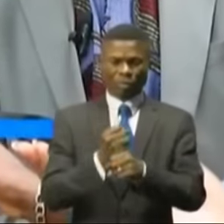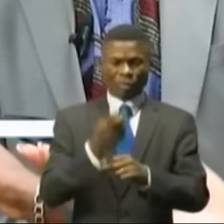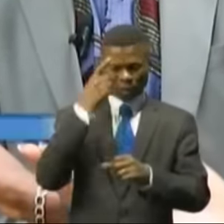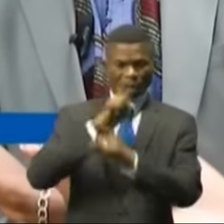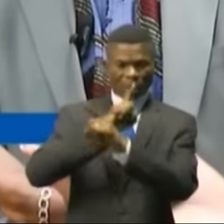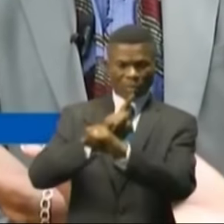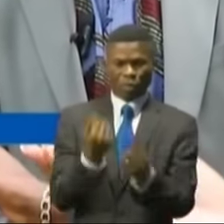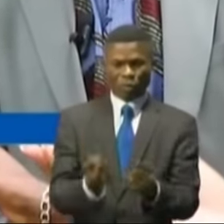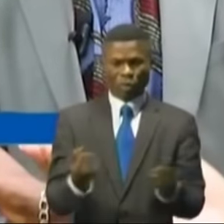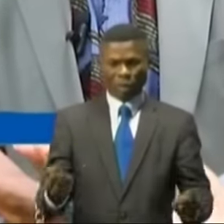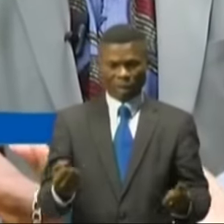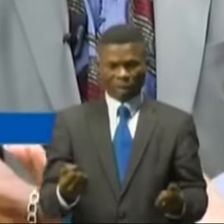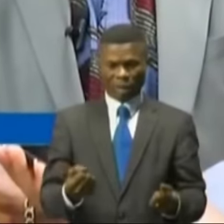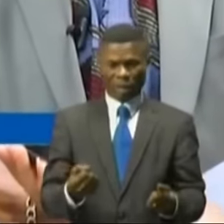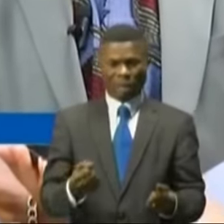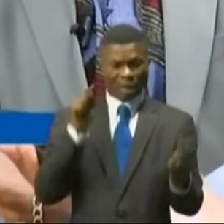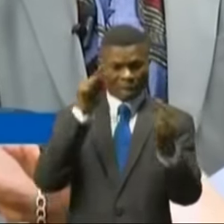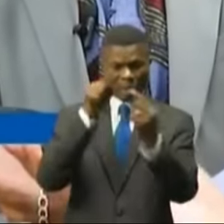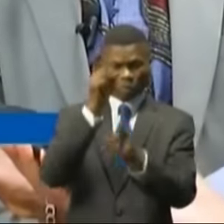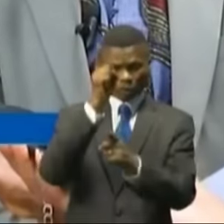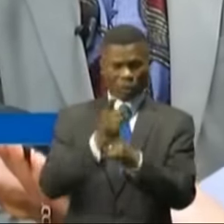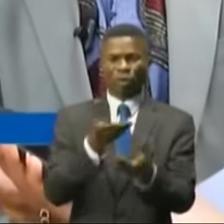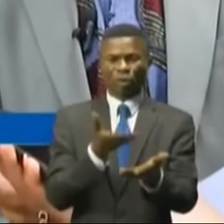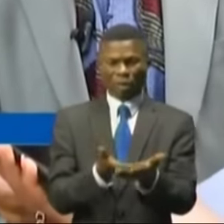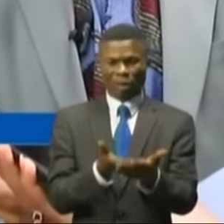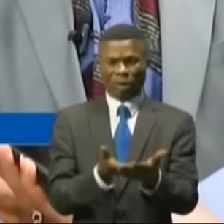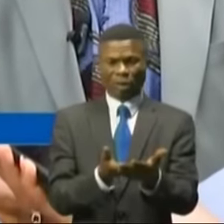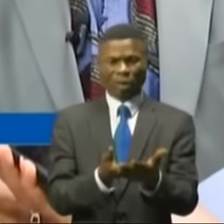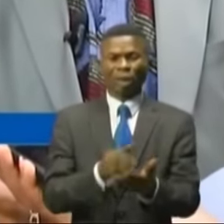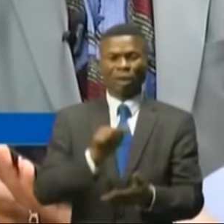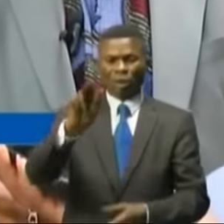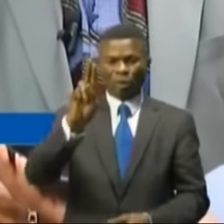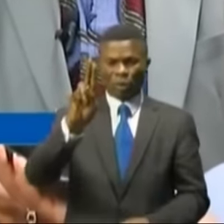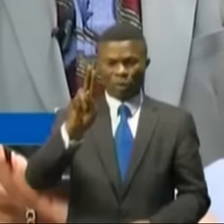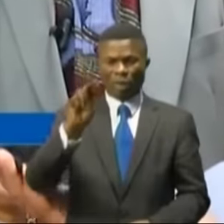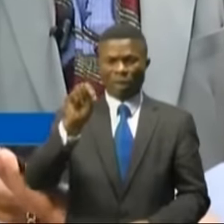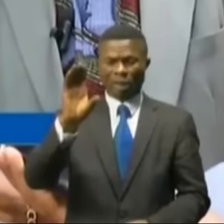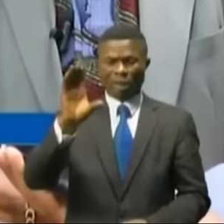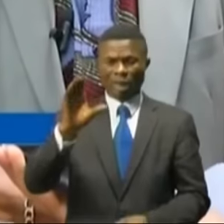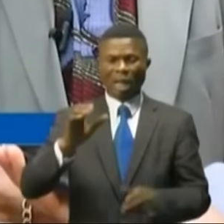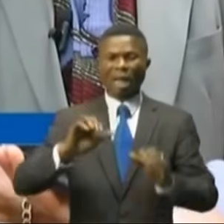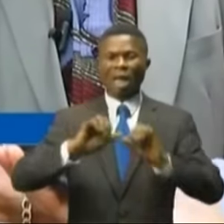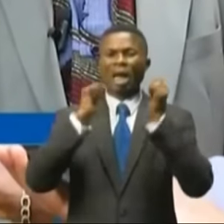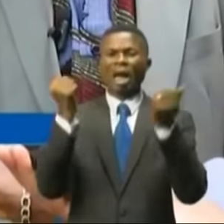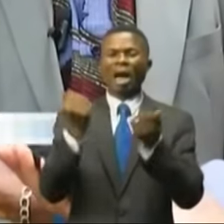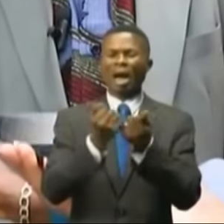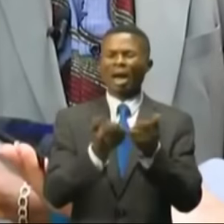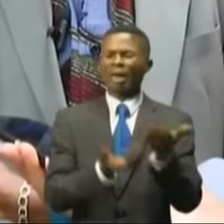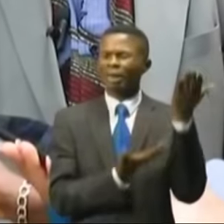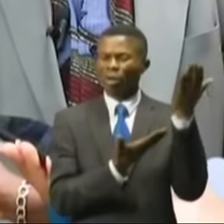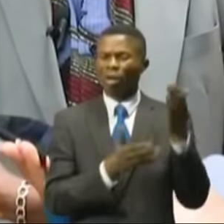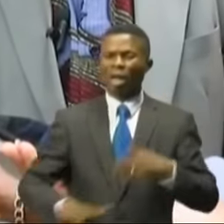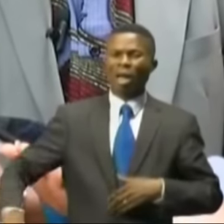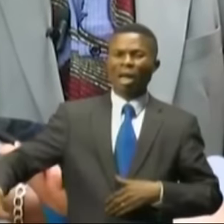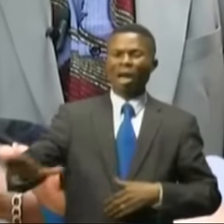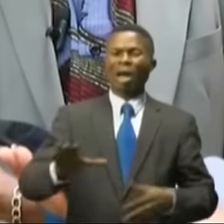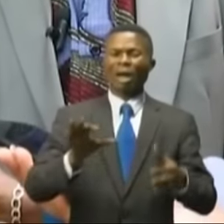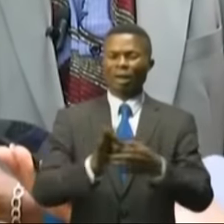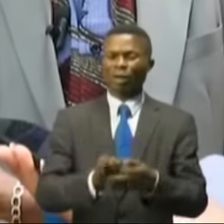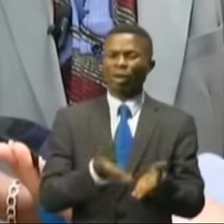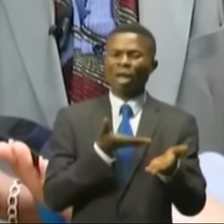de l'enfant parce que c'est ça justement le sujet majeur. L'UNICEF est la plus grande agence des Nations Unies qui s'occupe justement de l'enfance de